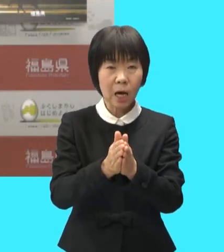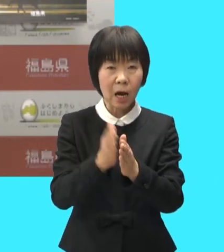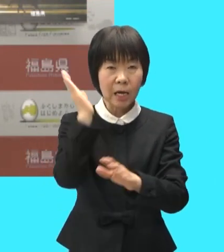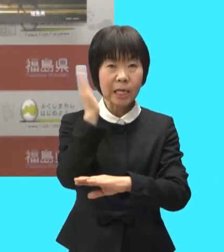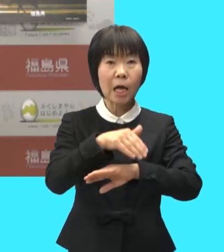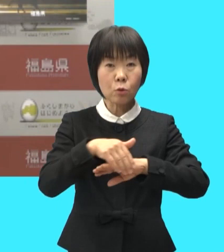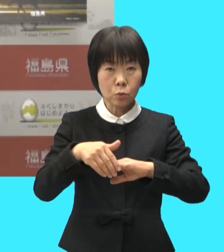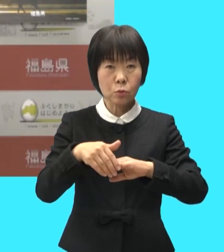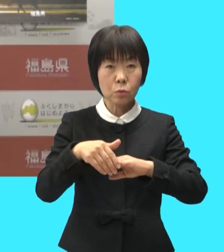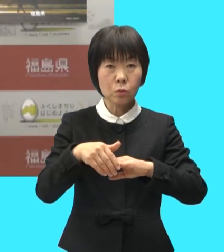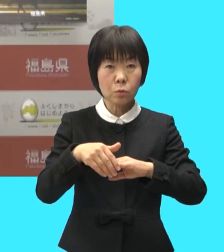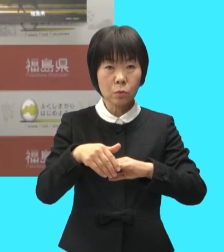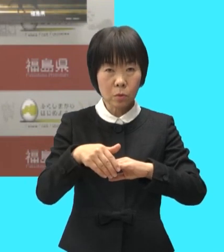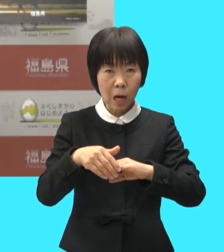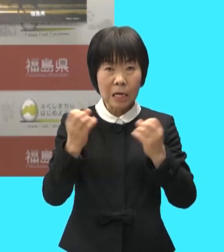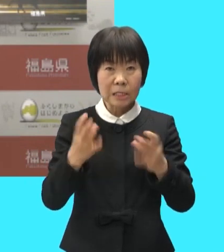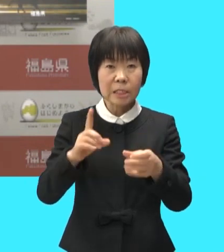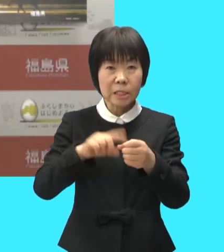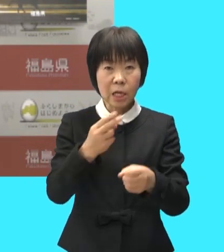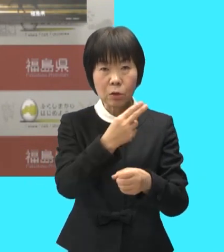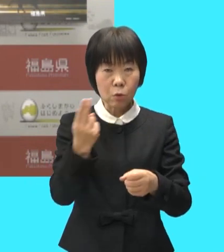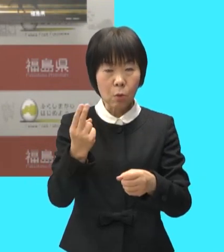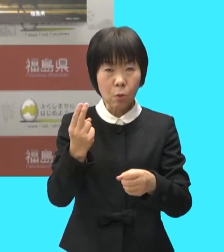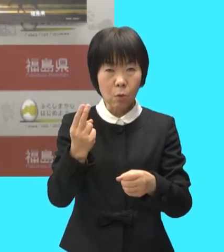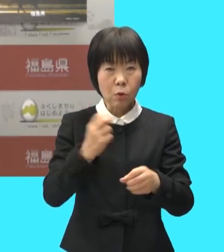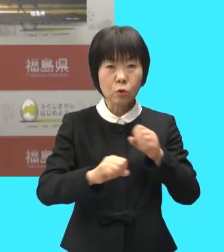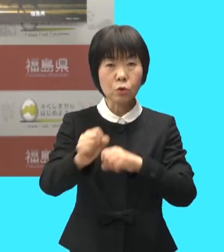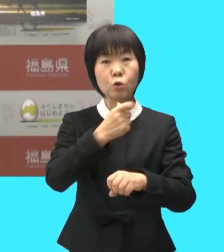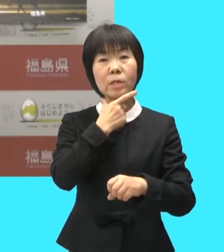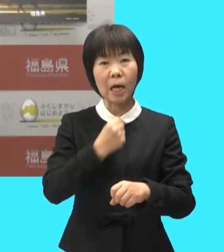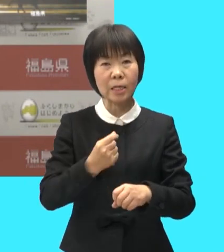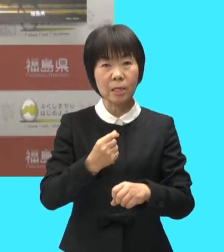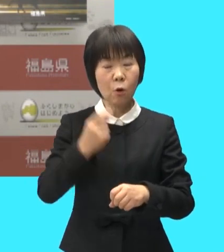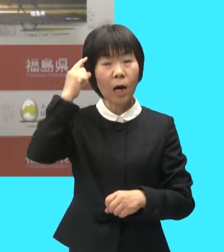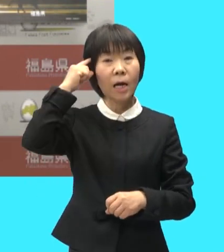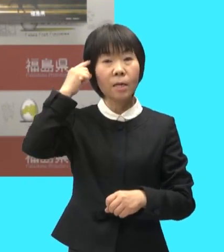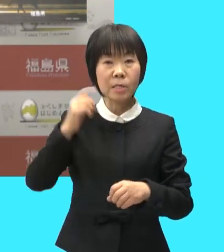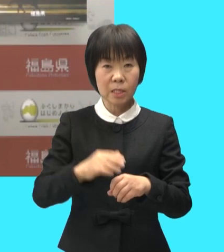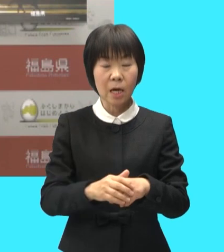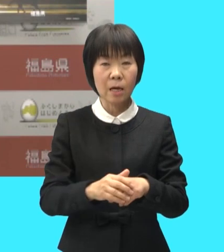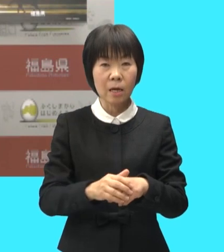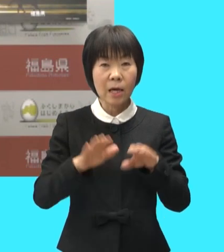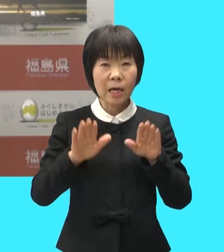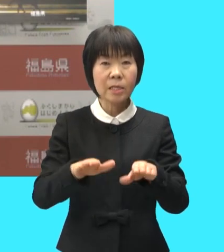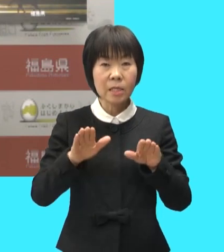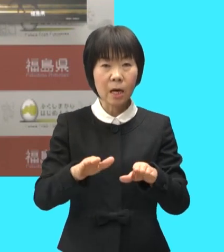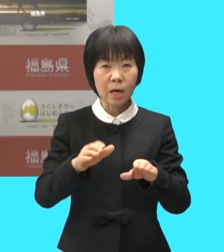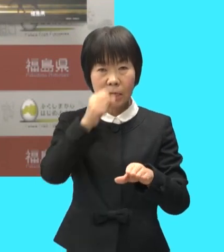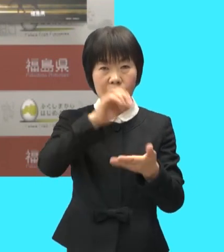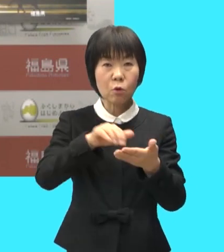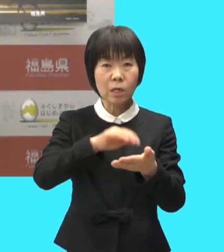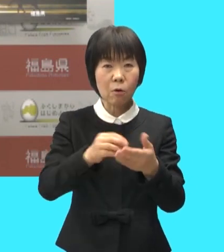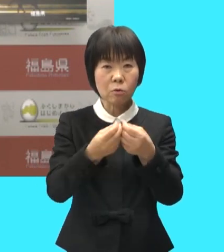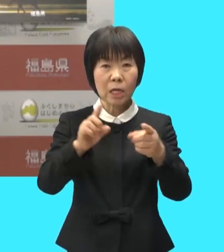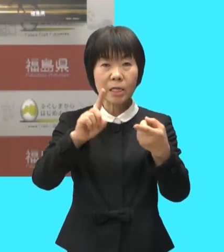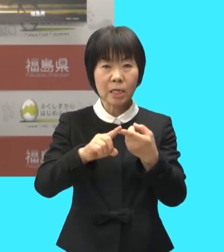策というものを、新年度ぜひ県として取り組んでいきたいと考えておりまして、現在予算を具体的